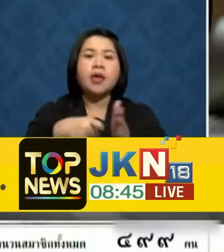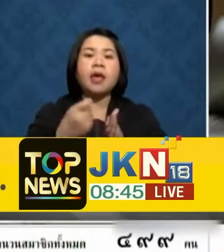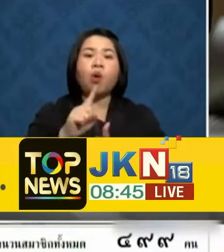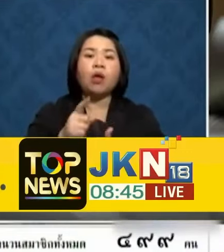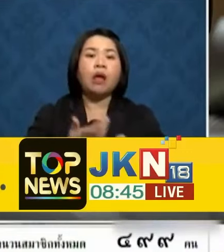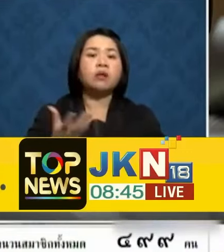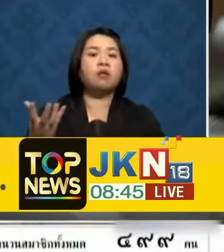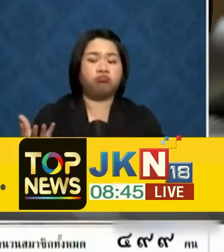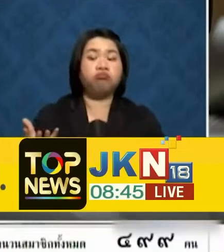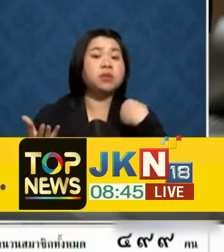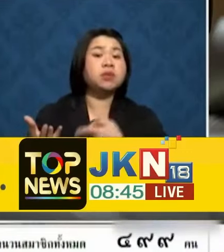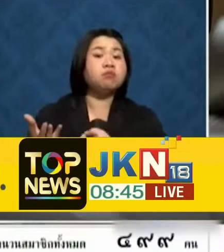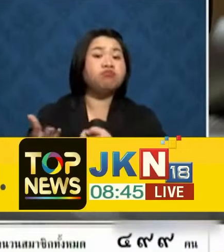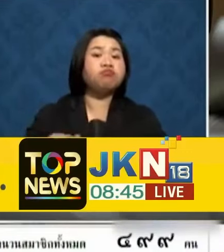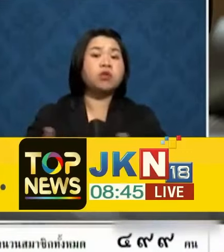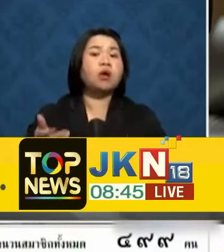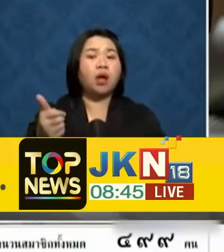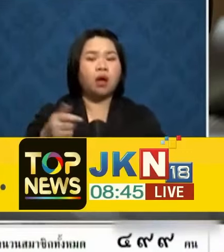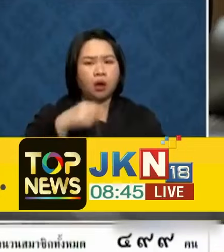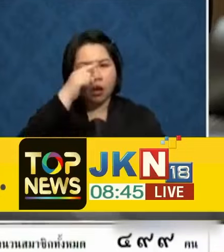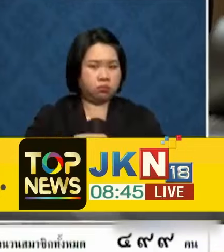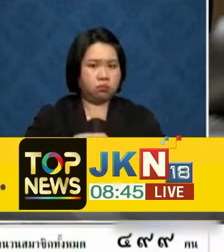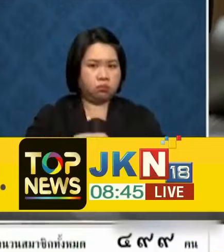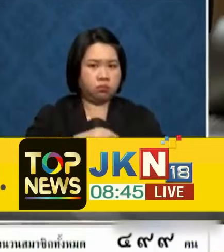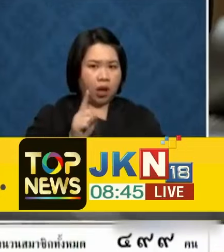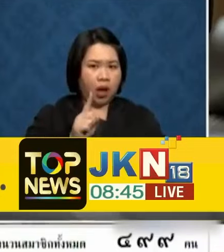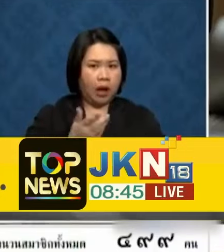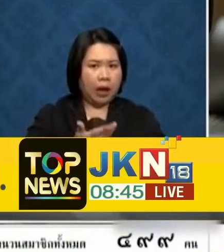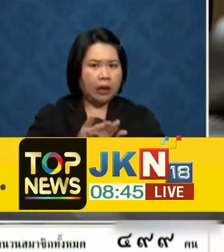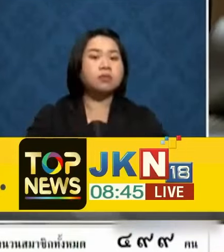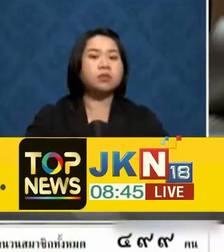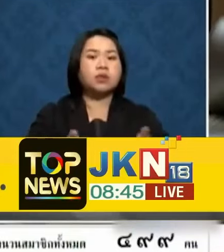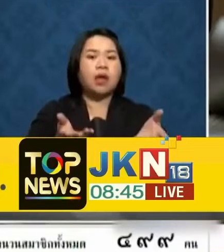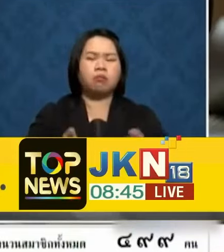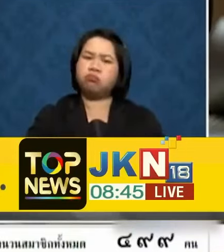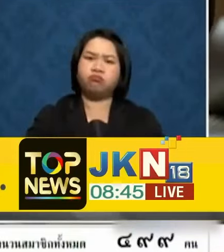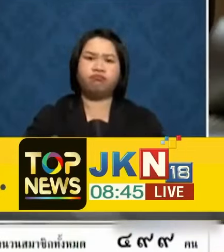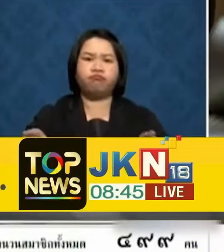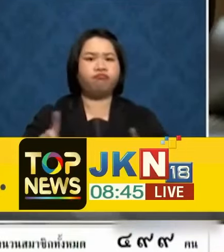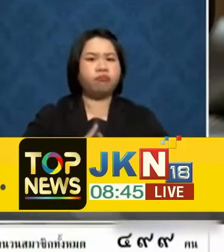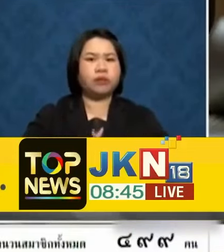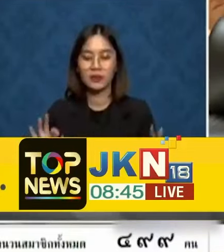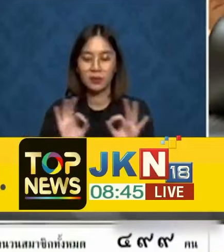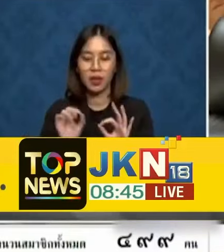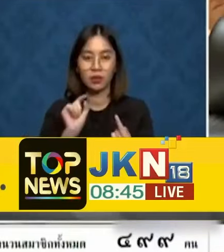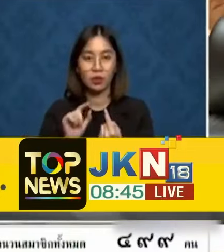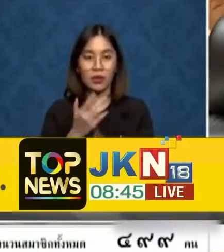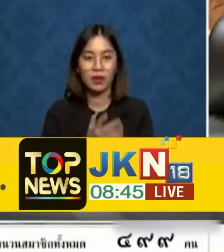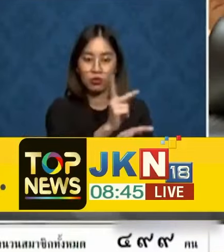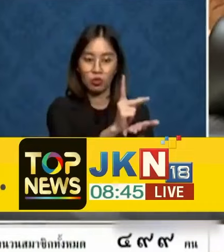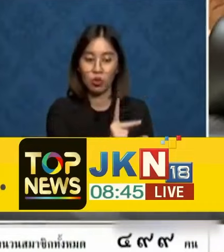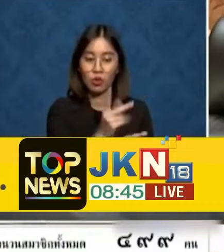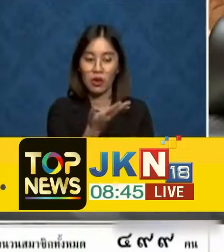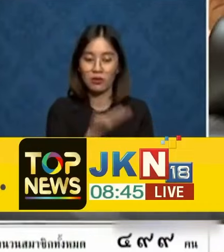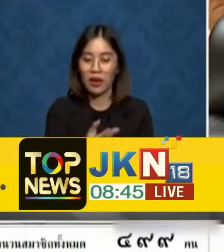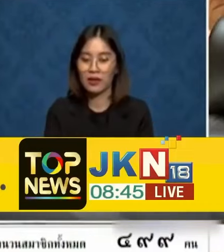ดือนเหมือนโยนหินลงน้ำหนึ่งก้อนเกิดแรงกระเพื่อมแค่จ่อมเดียวแล้วมันก็หายไปแต่ที่เกิดขึ้นก็คือพายุหมุนเอ